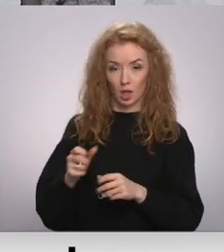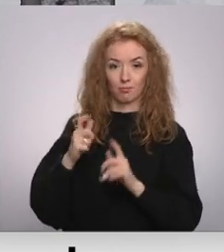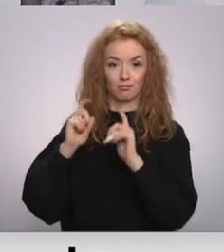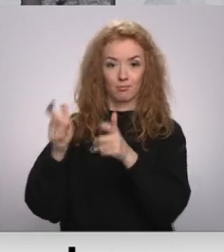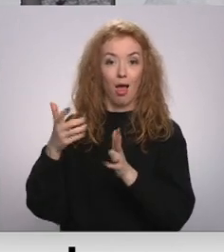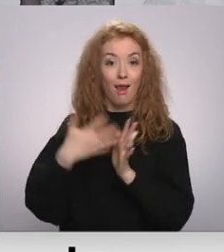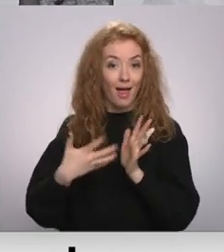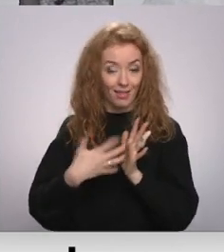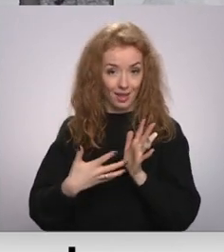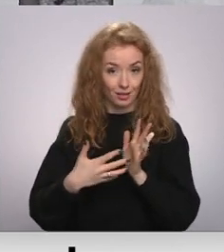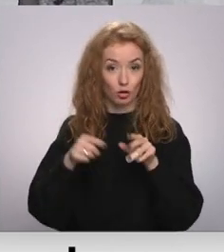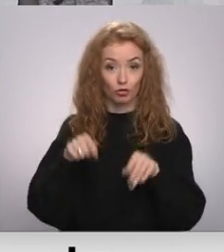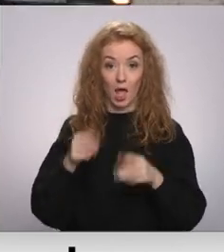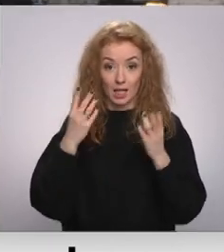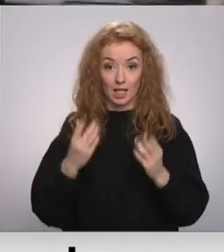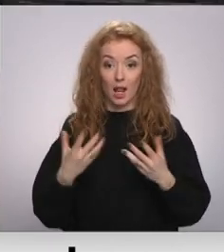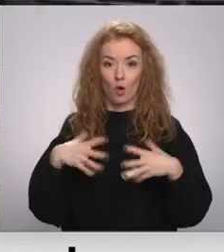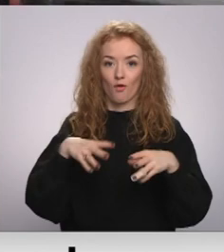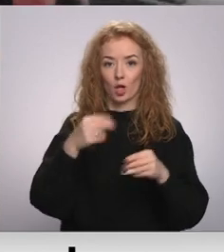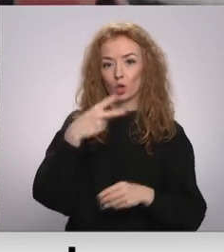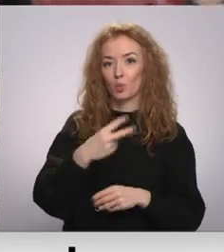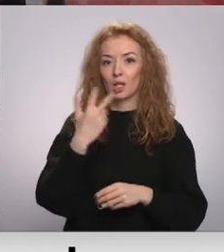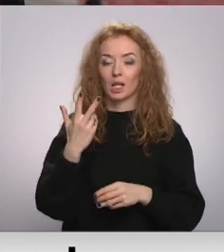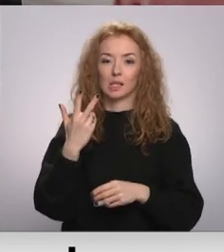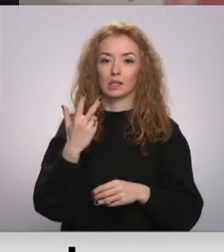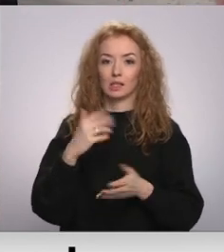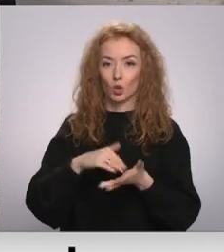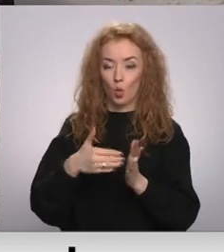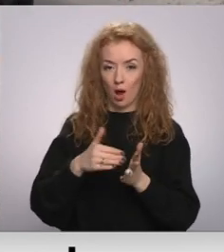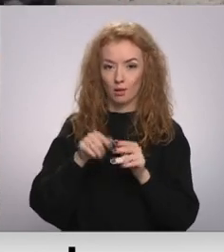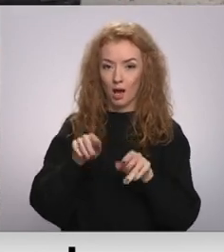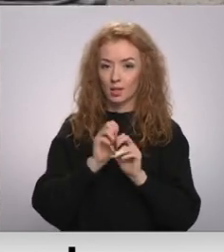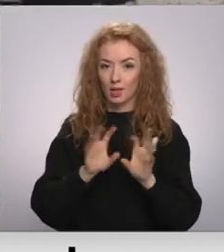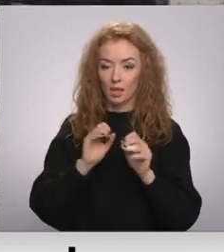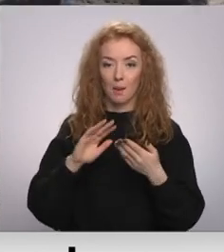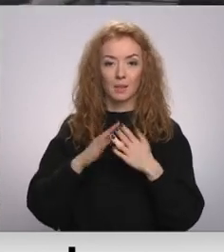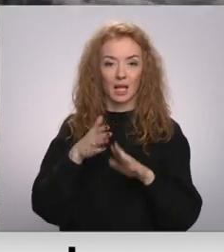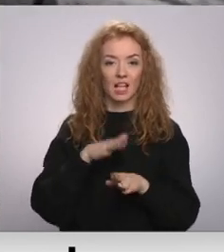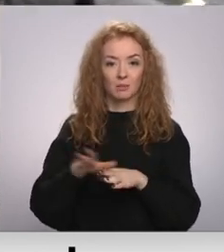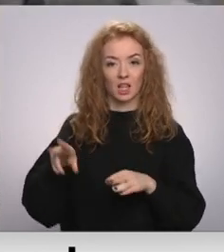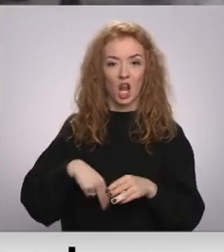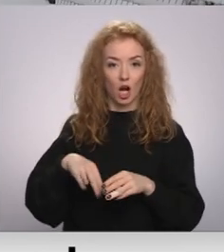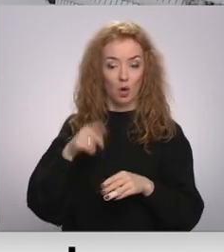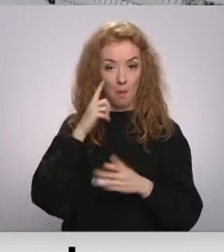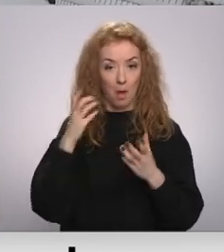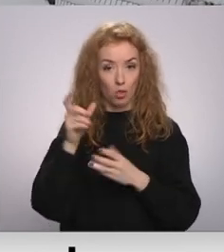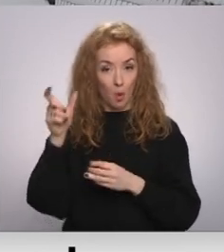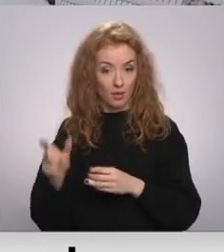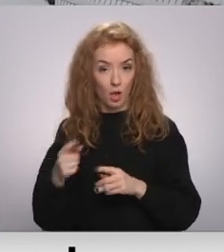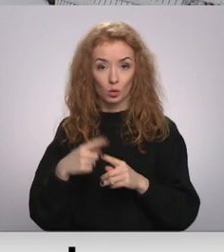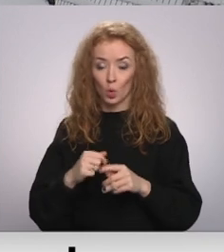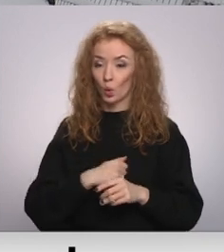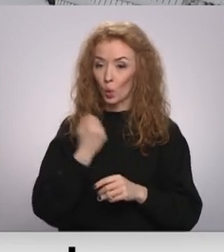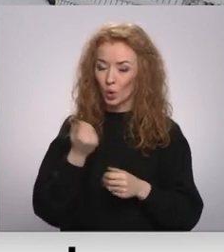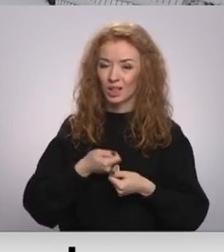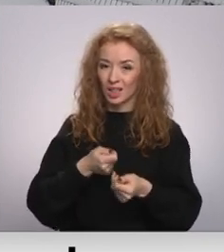darbiem. Šajās dienās tas īstenots 23 gadījumos, stāsta Rīgas pilsētas izpildu direktora padomnieks. Grūti nodrošināt tīras